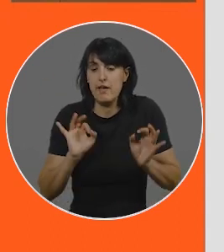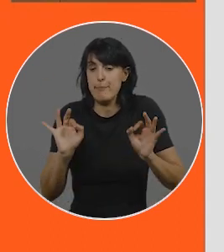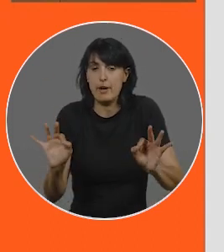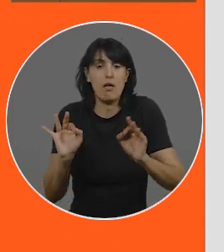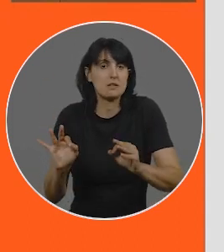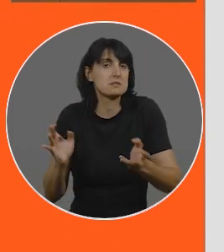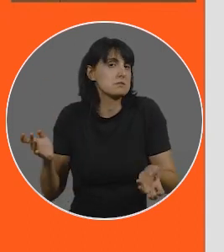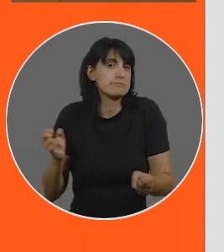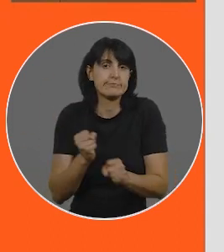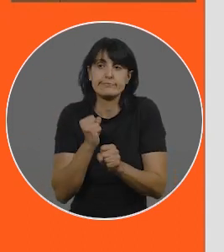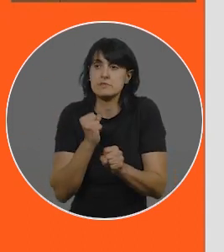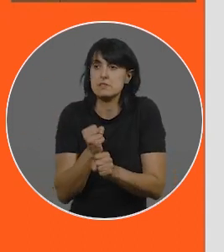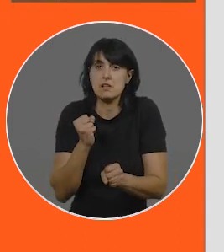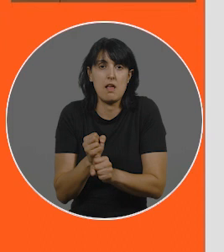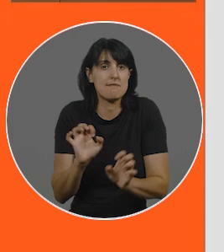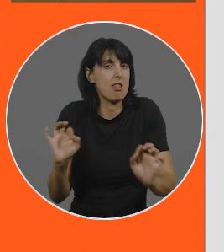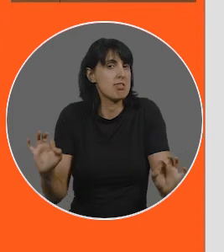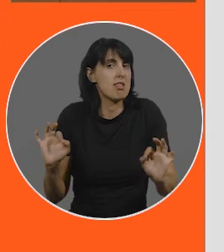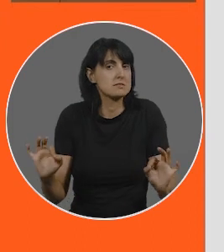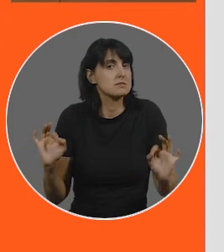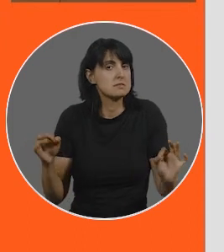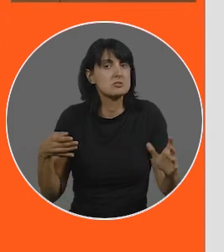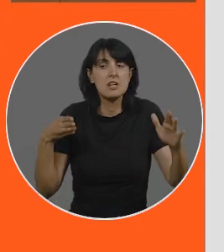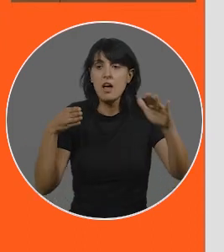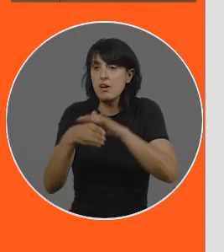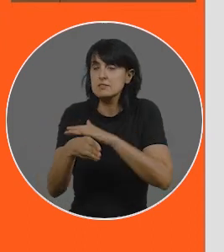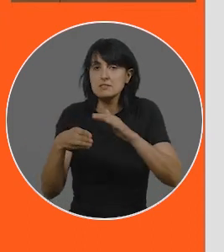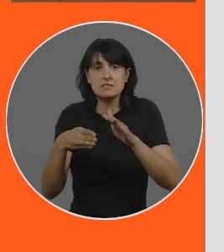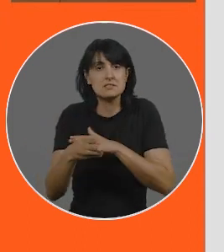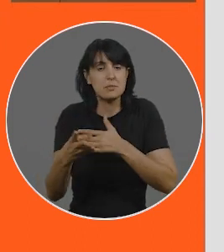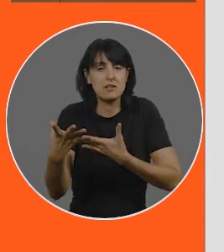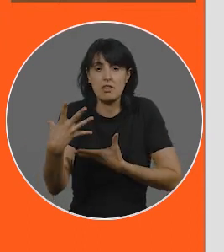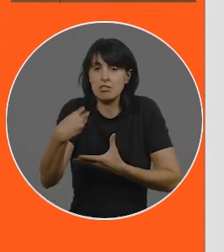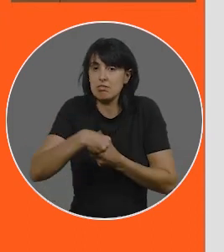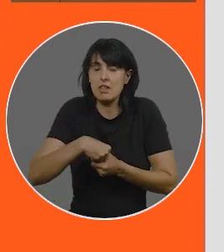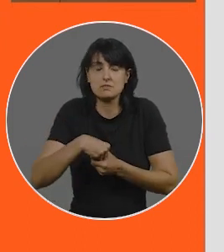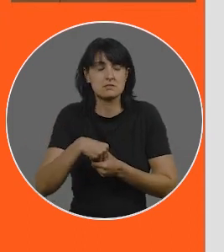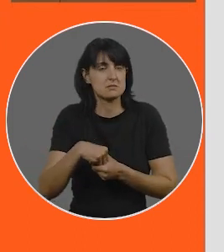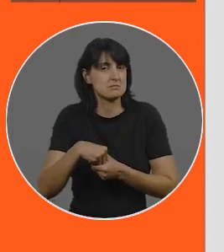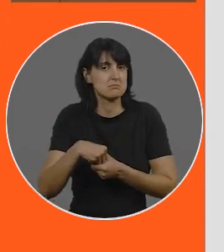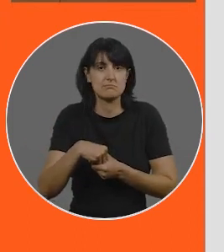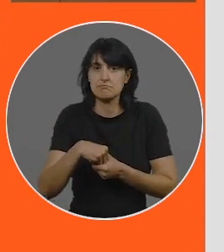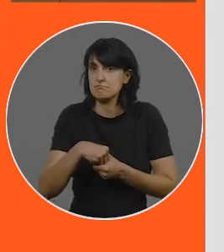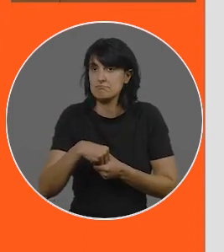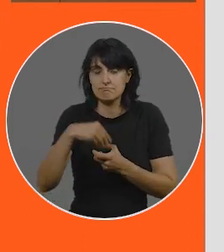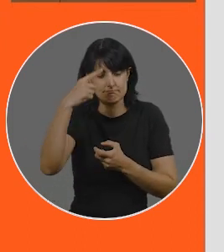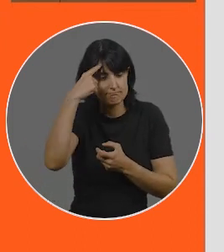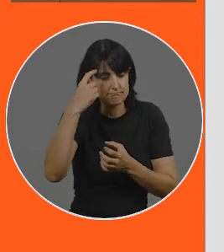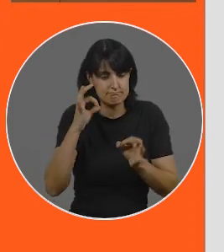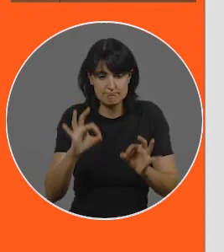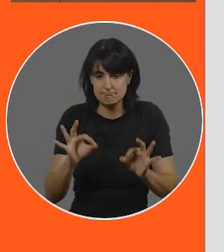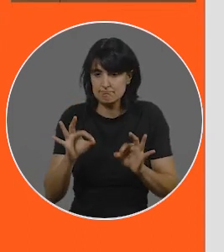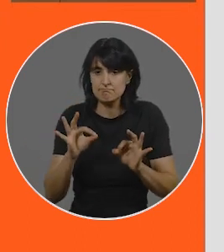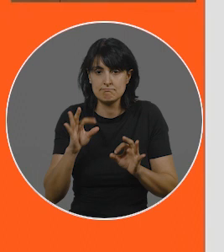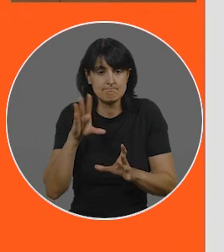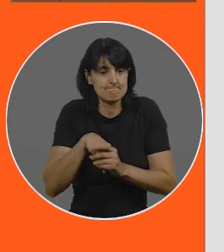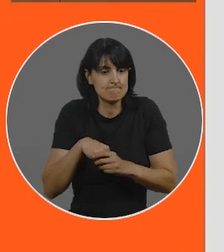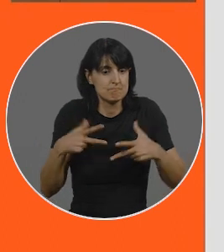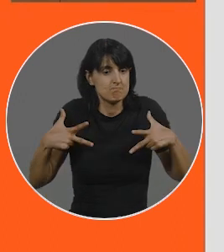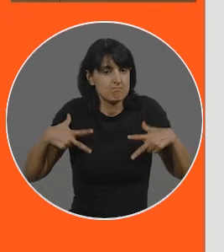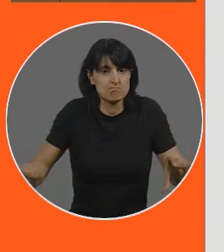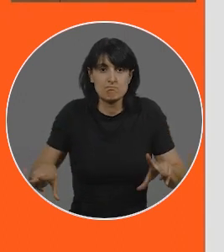doncs ve amb el paquet. Ens hem d'acostumar a que l'accessibilitat ha d'entrar, saps? Com aquí dins i aquí